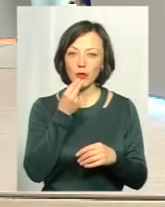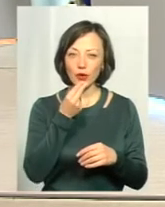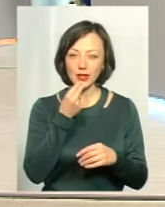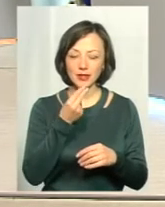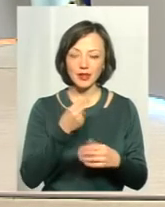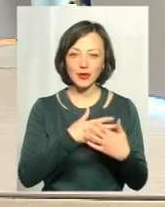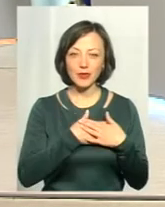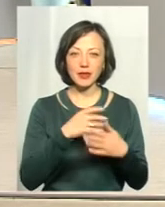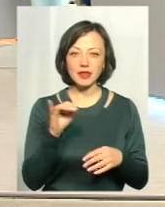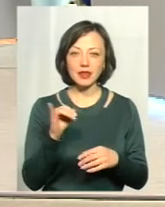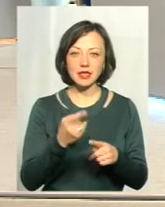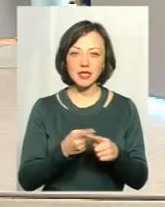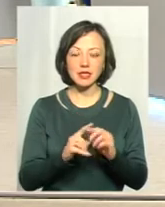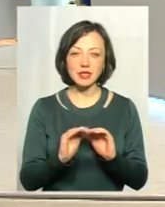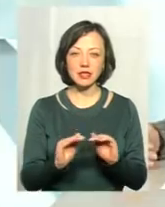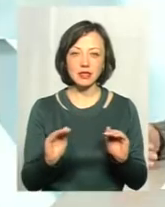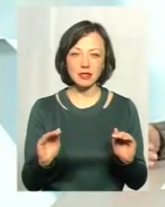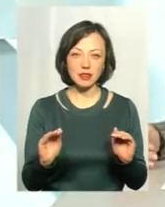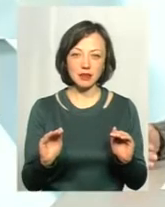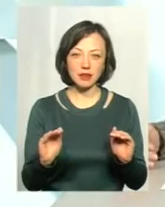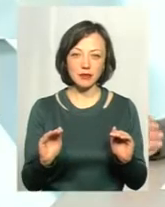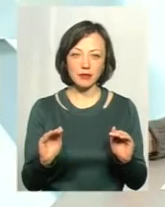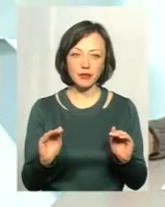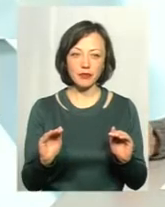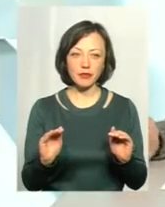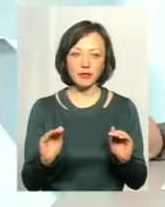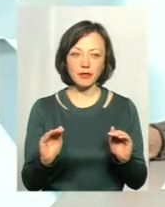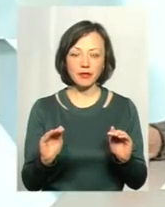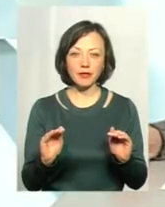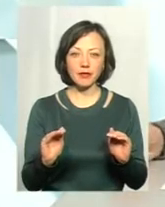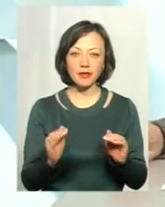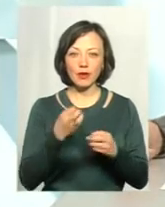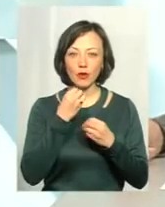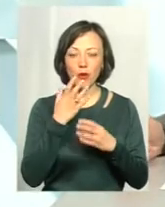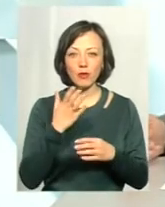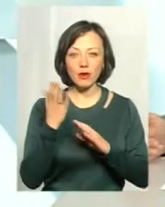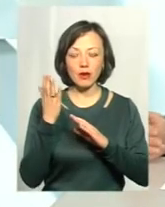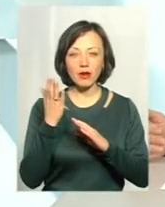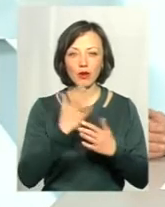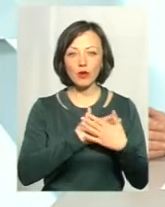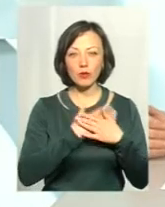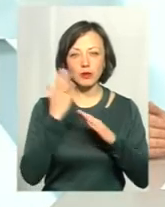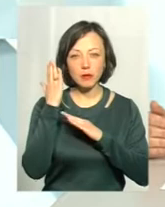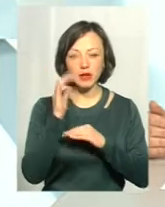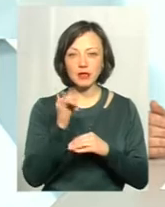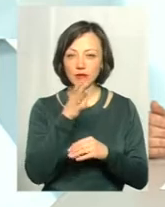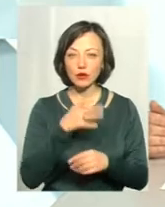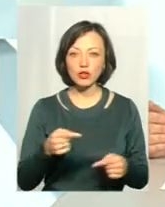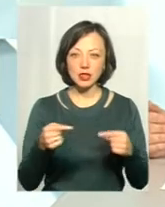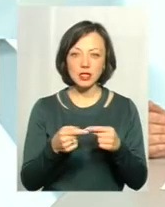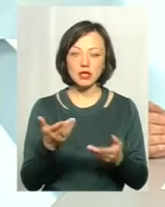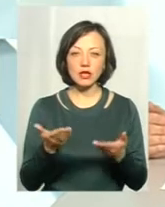і ці дітки ну, добре поспати люблять. І в той же час, якщо